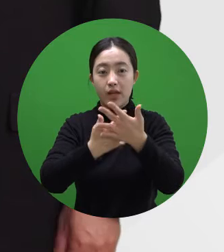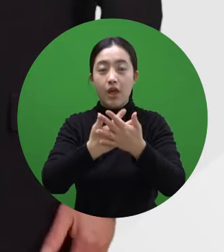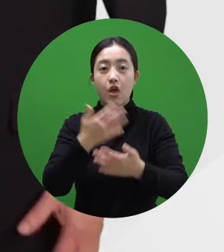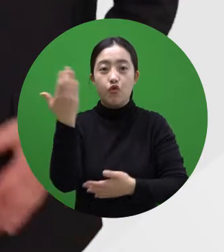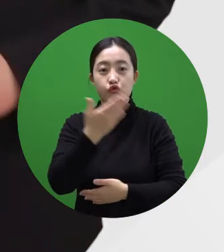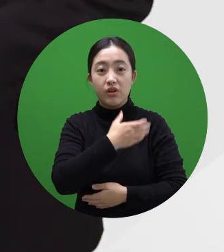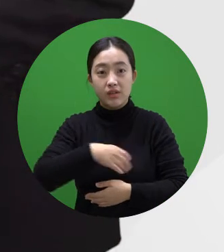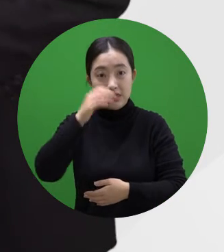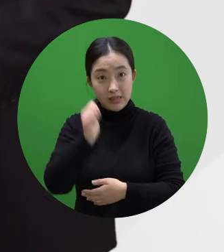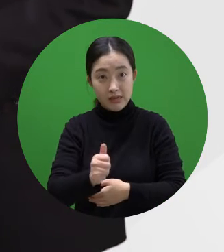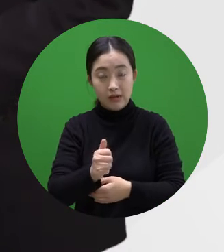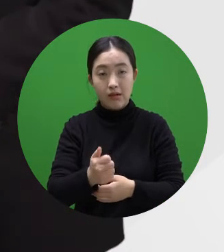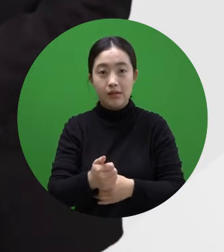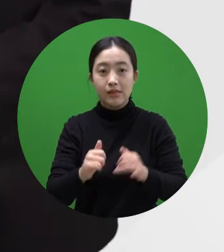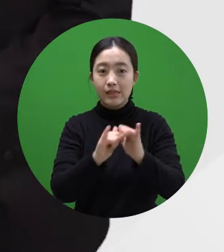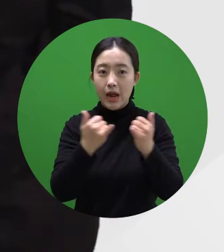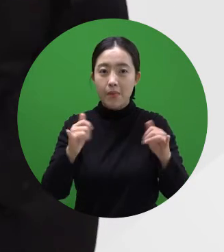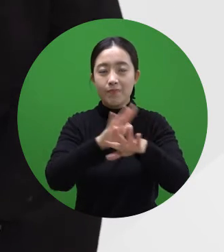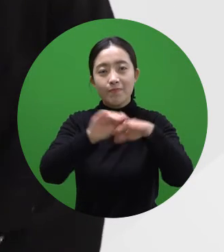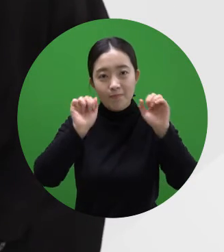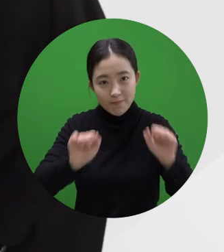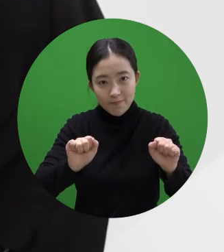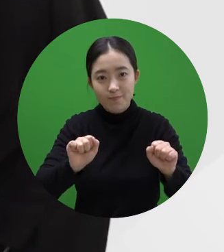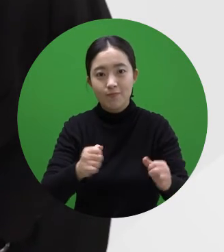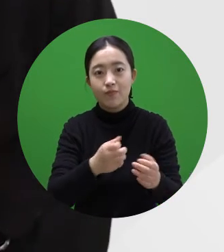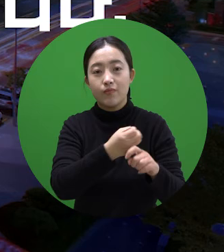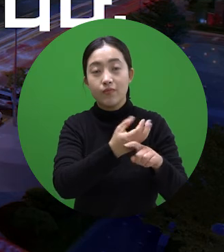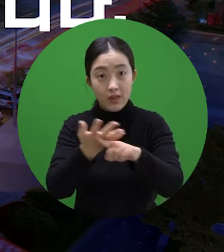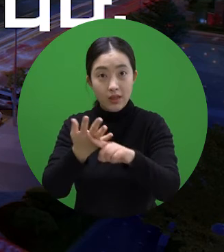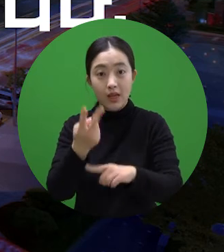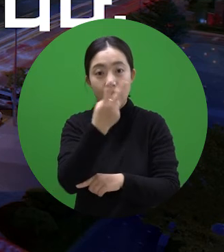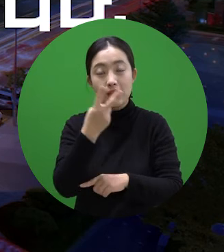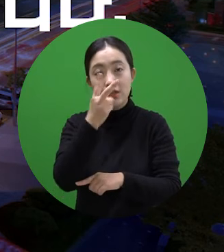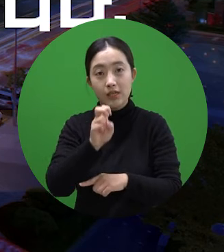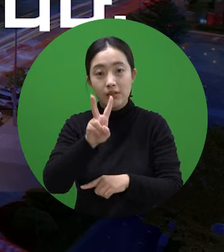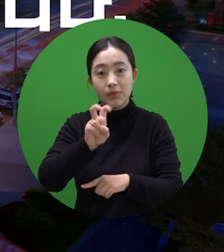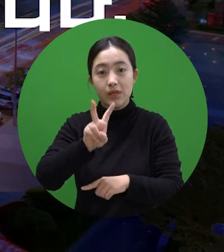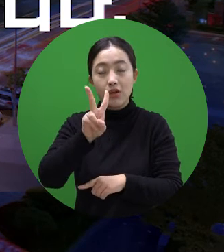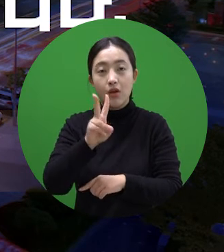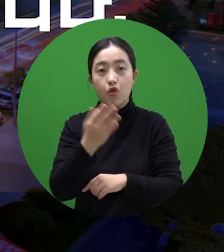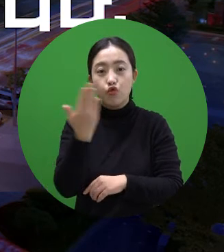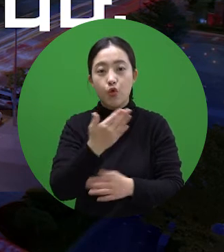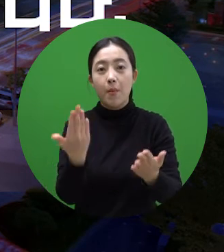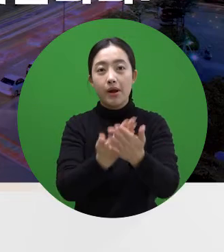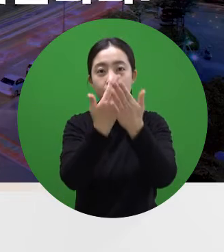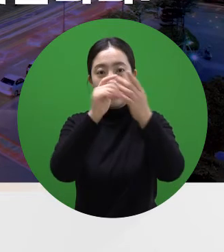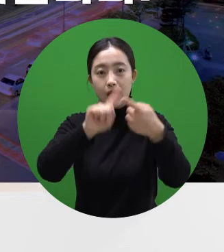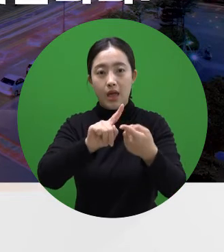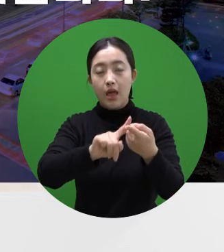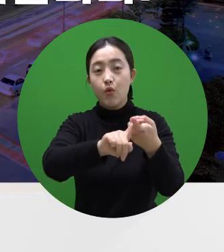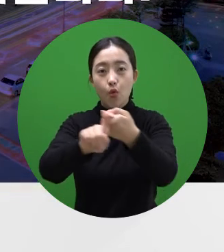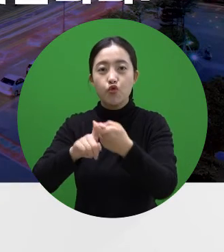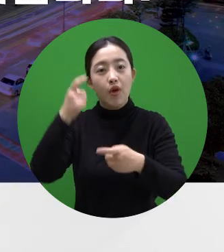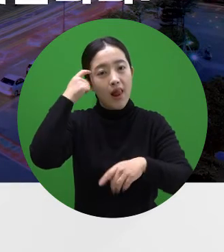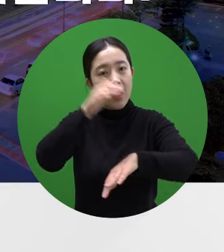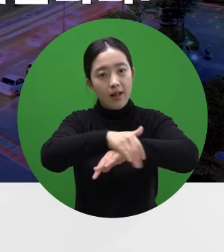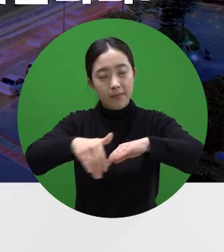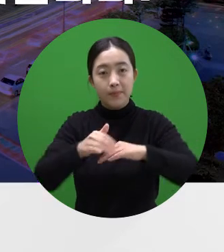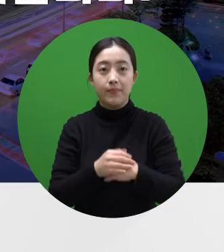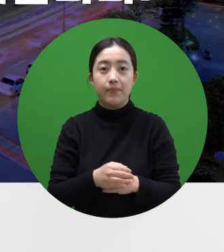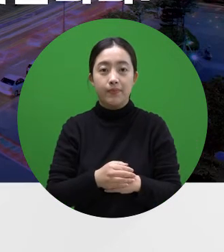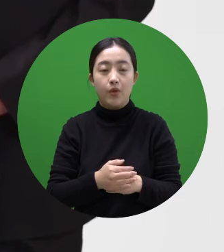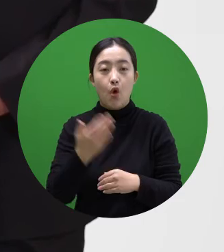이성 구청장 이 구민들에게 신년 인사를 전하고 2022년 도구로 의 발전 방향을 공유할 예정입니다